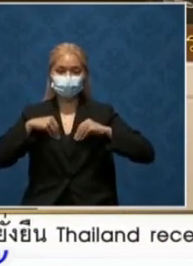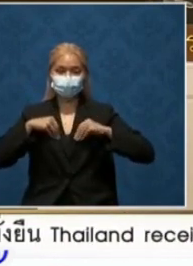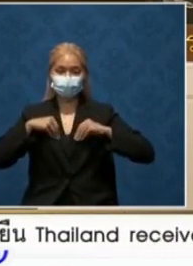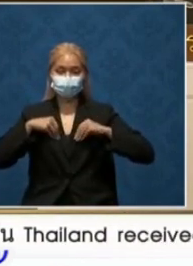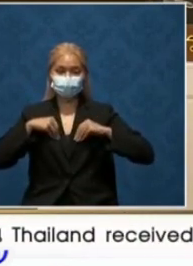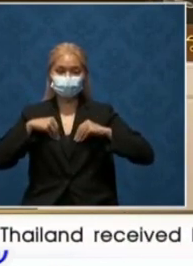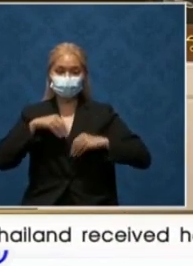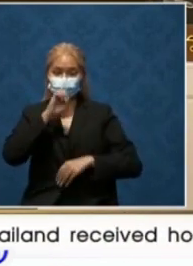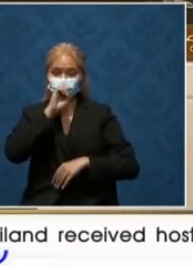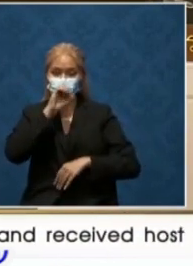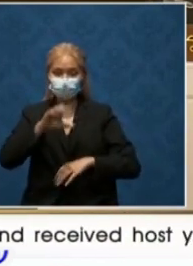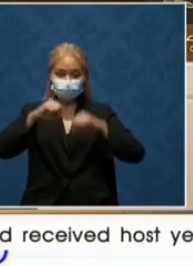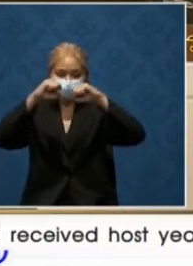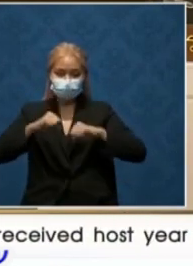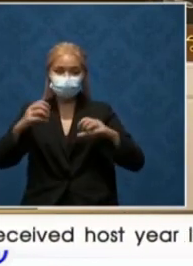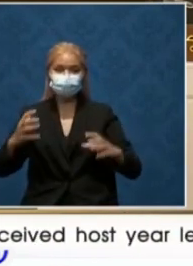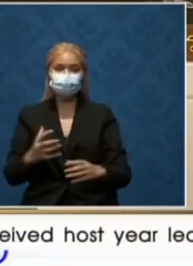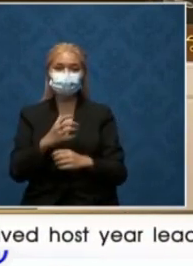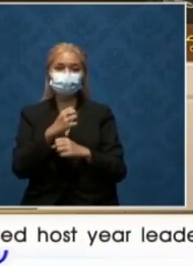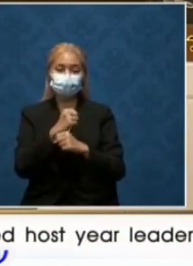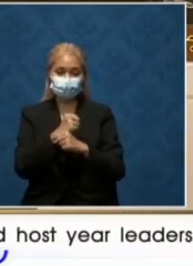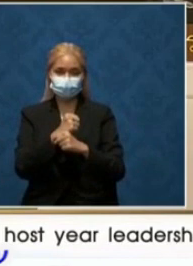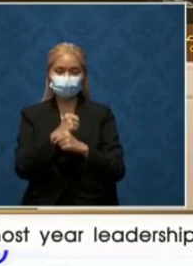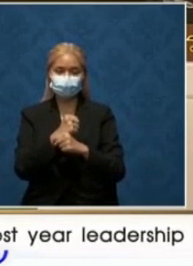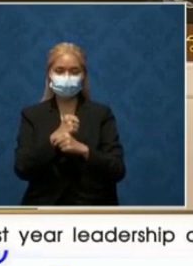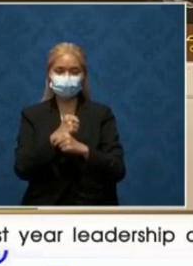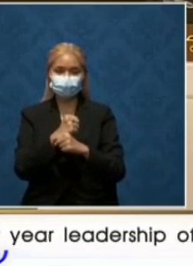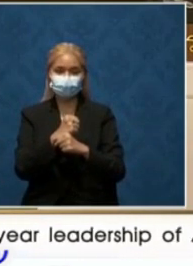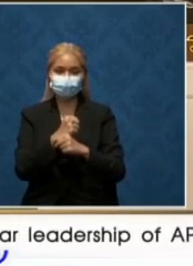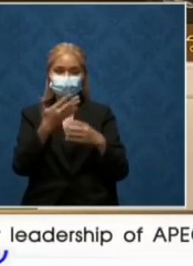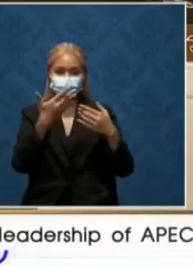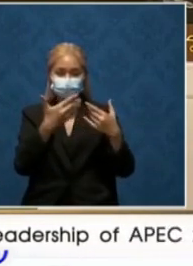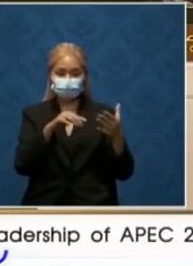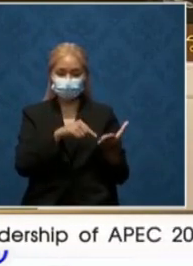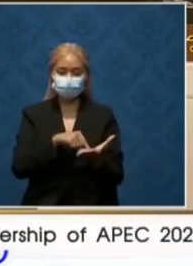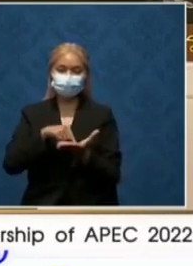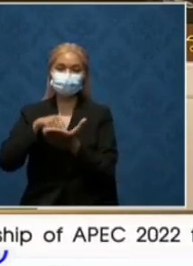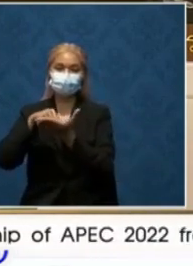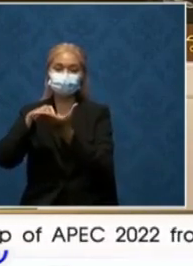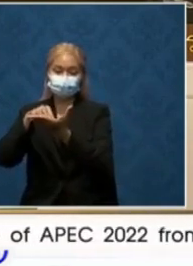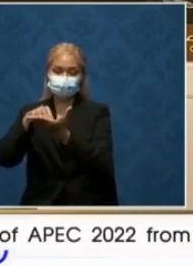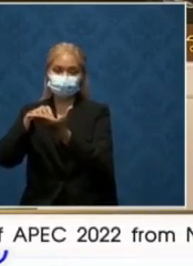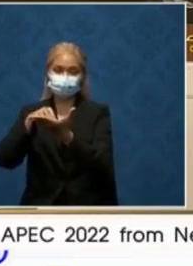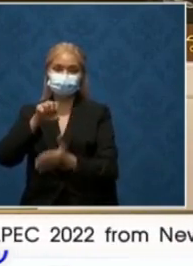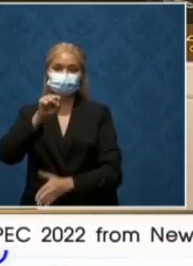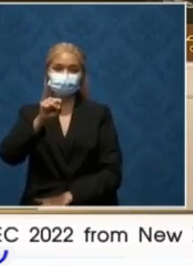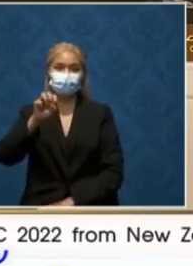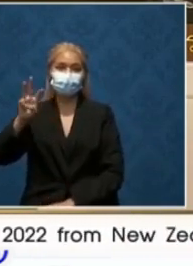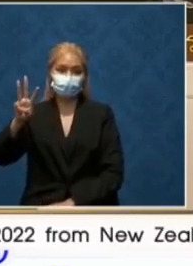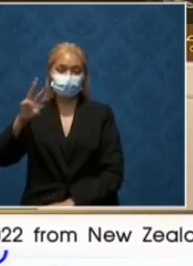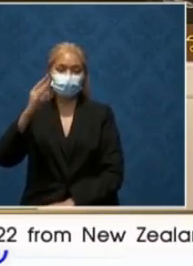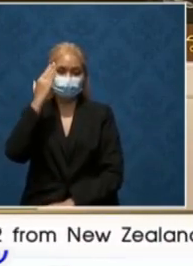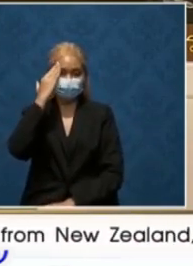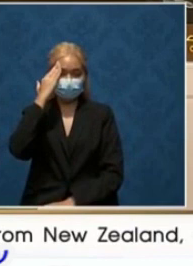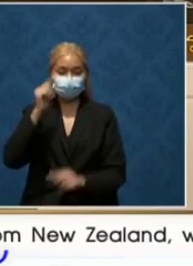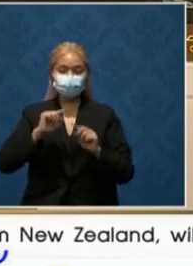จะได้แจ้งผลการลงมติพร้อมกับสาระสำคัญของยัตติไปยังวุฒิสภาทราบต่อไปถ้า